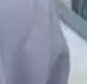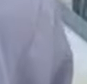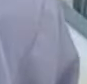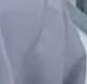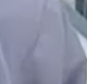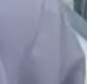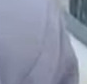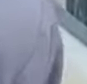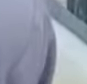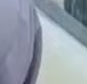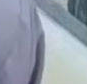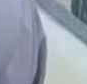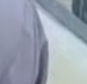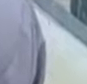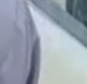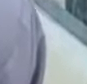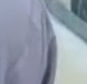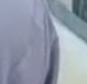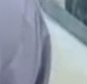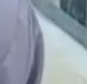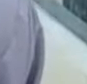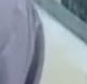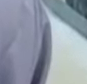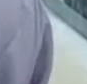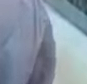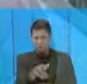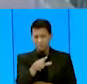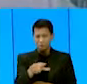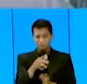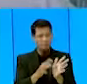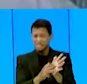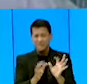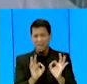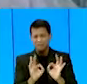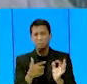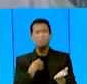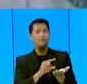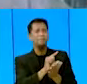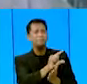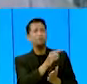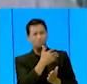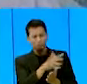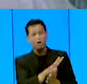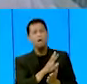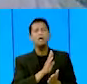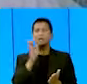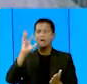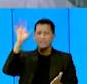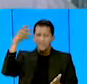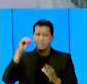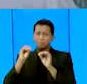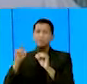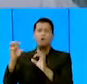Udah di kantor di sana juga nggak ada masalah. Udah sempat ngadu juga ke kantor distrik. Ya, asli kok dibilangkan gitu. Ini asli kok